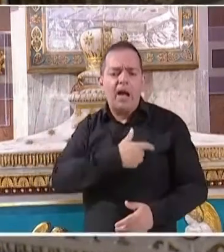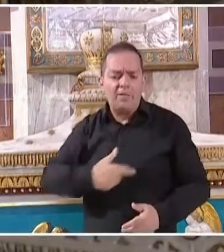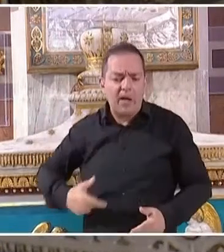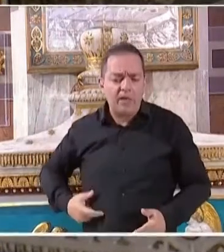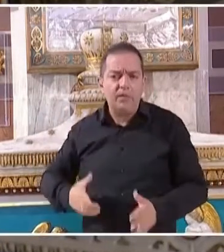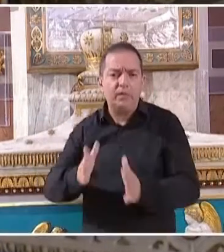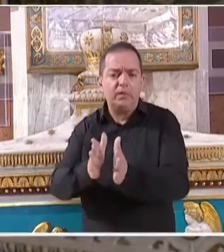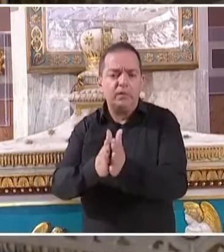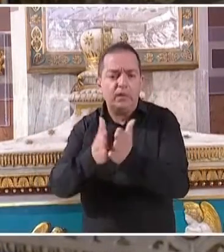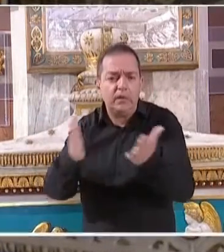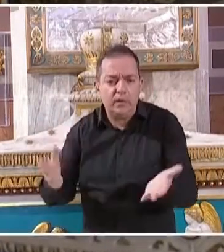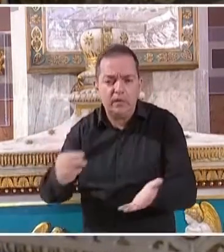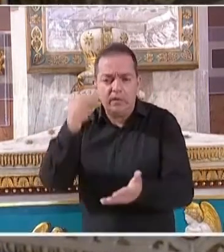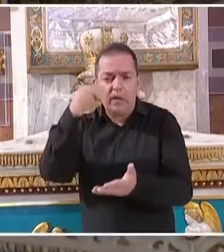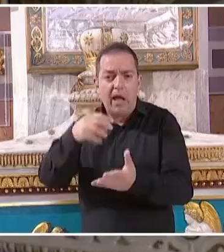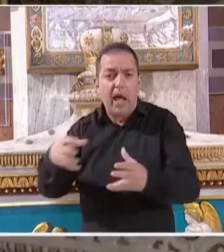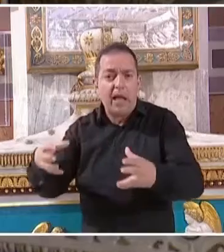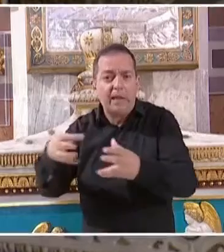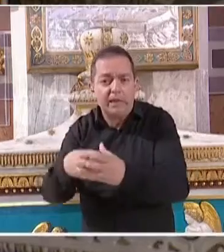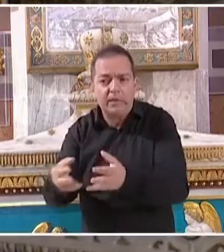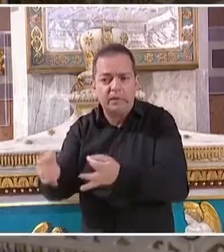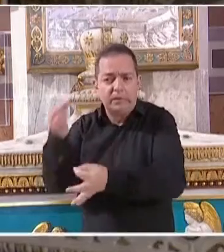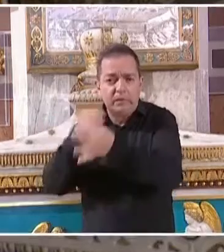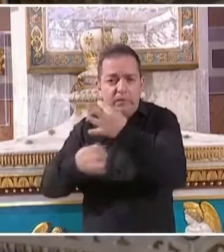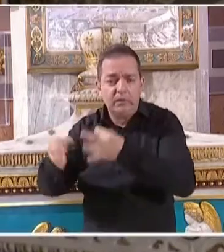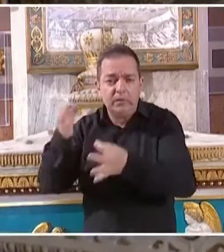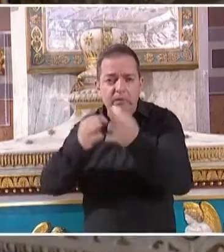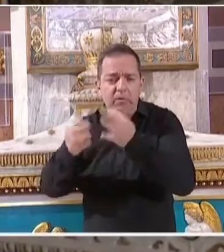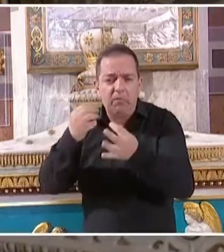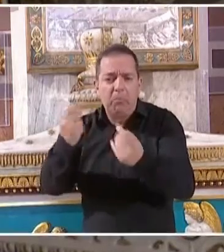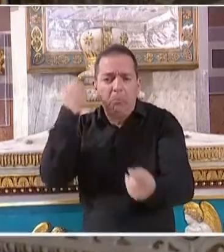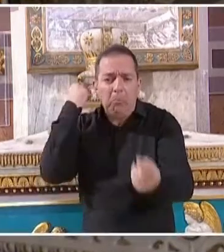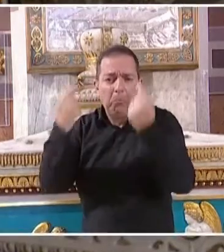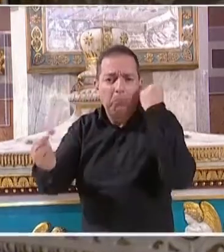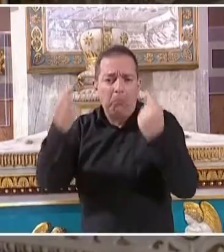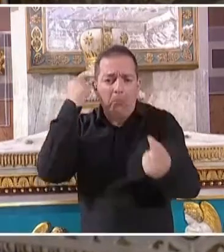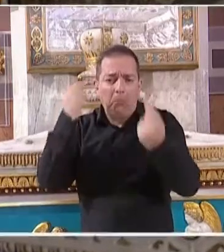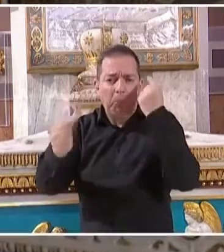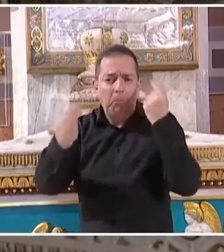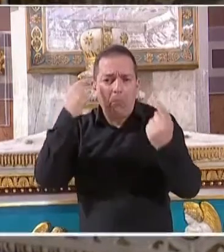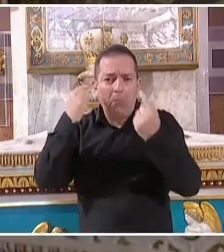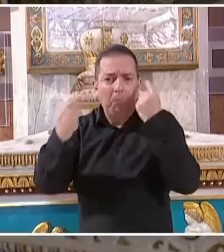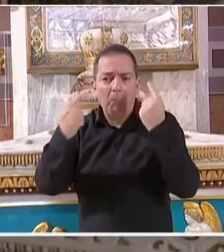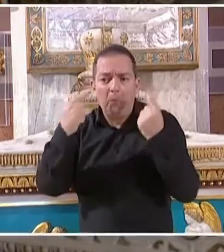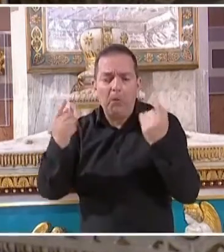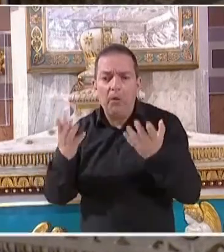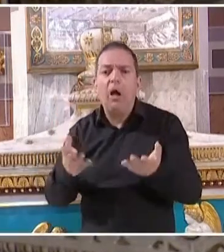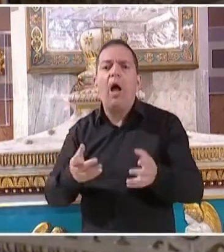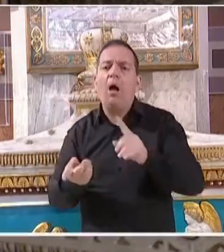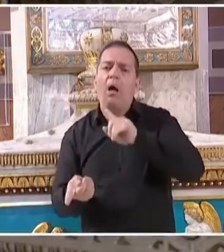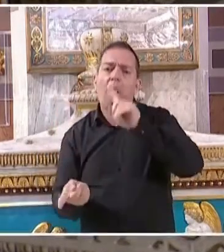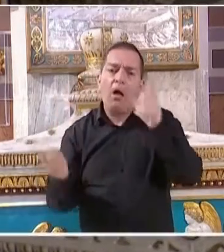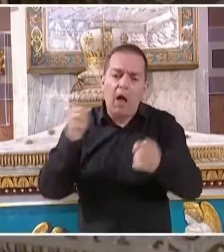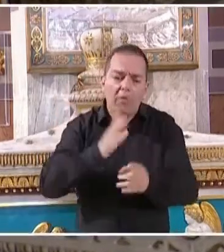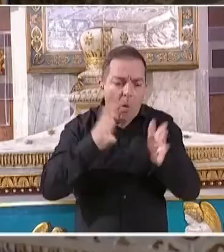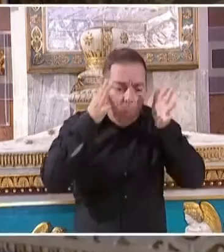Εκκλησίας και υποδουλώνει τον εαυτόν του σε προλήψεις και